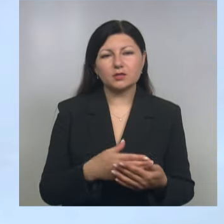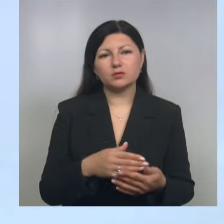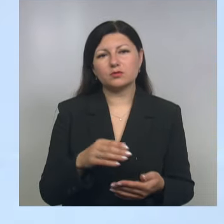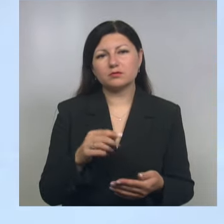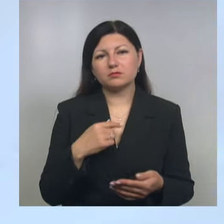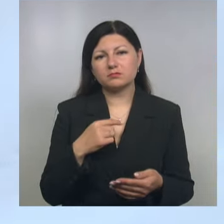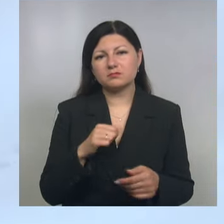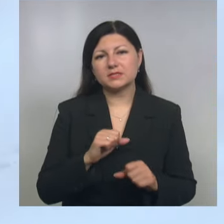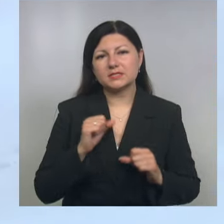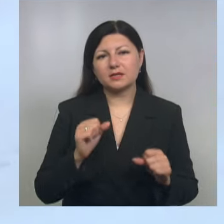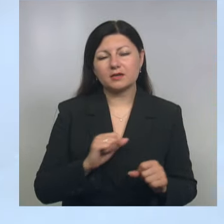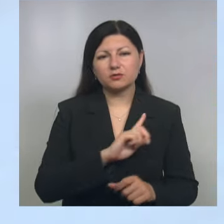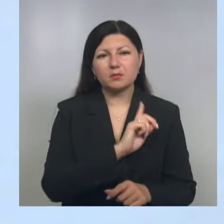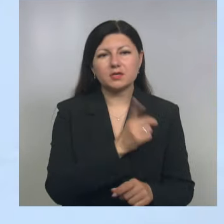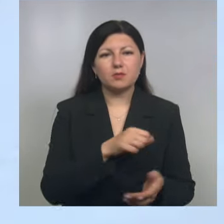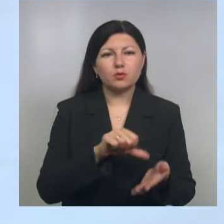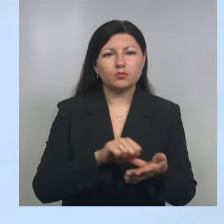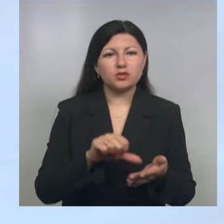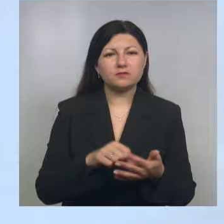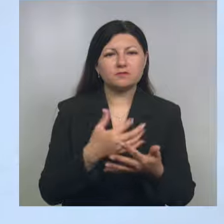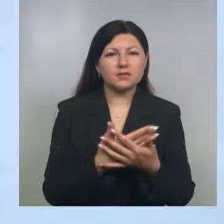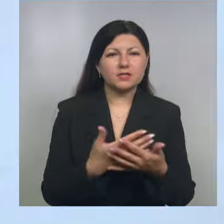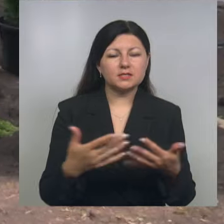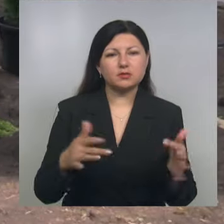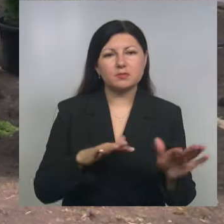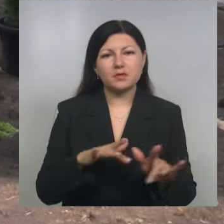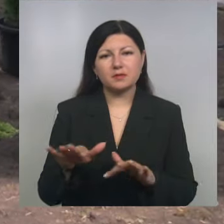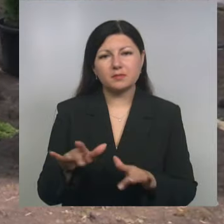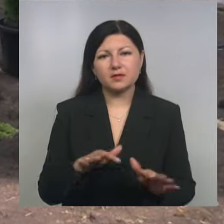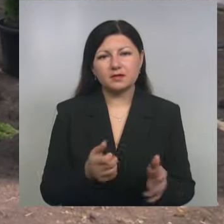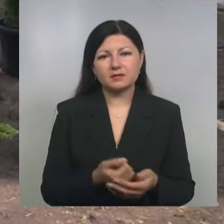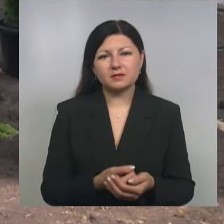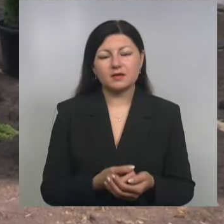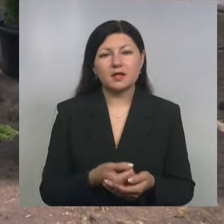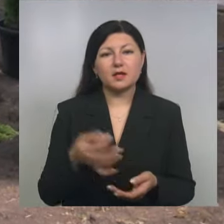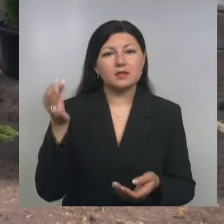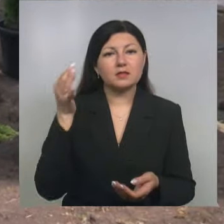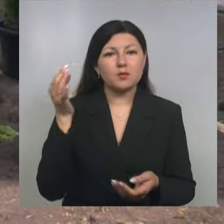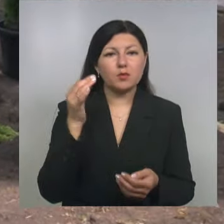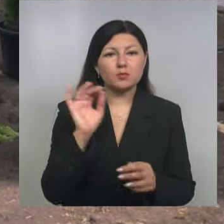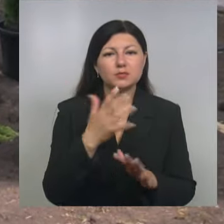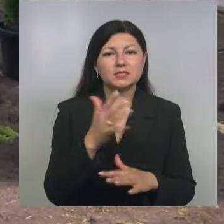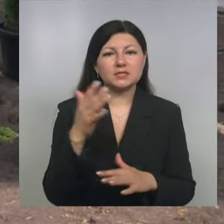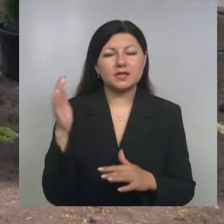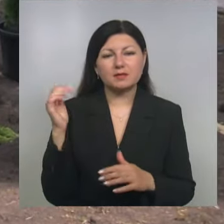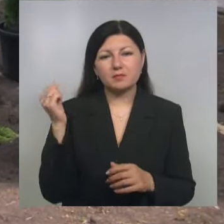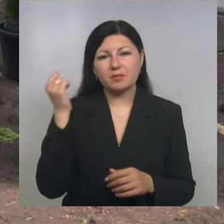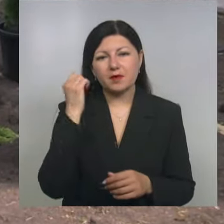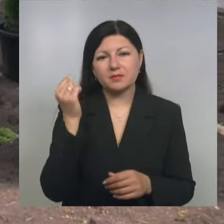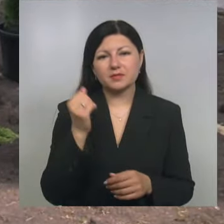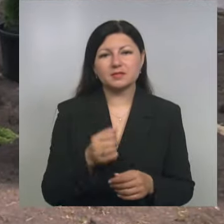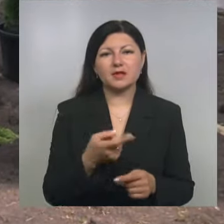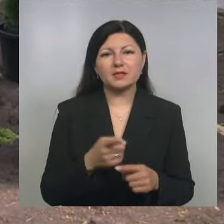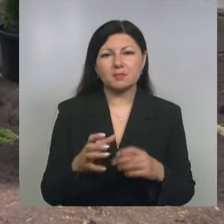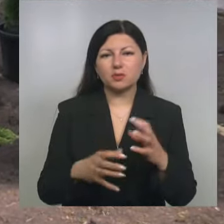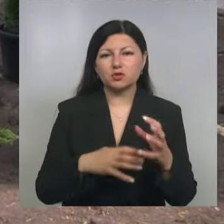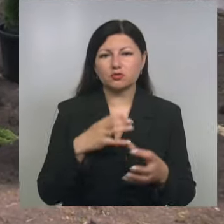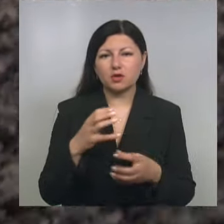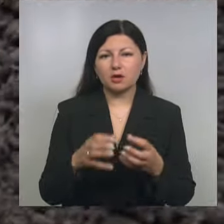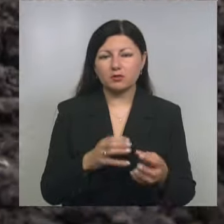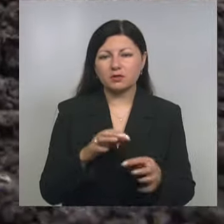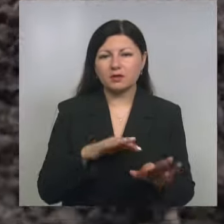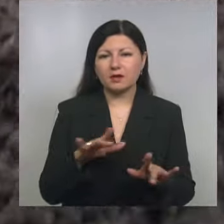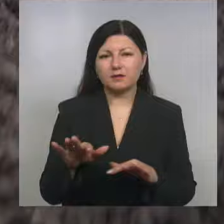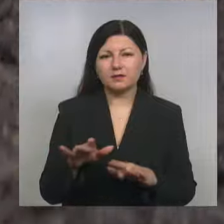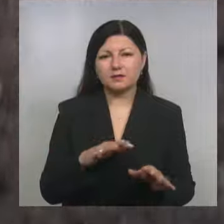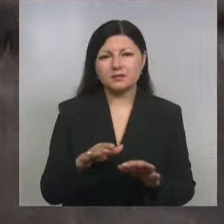стараюсь максимально участвовать в различных мероприятиях, акциях. Напомним, сад памяти – акция международная. Это дань